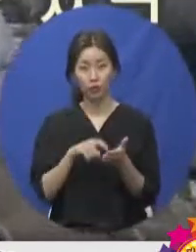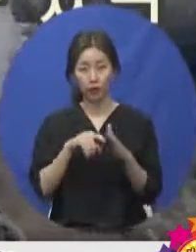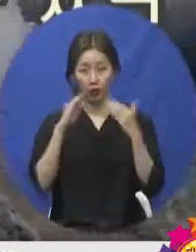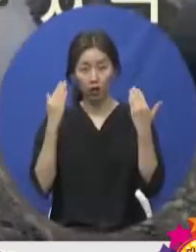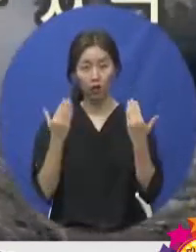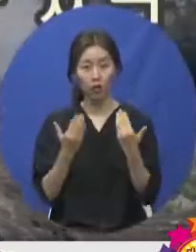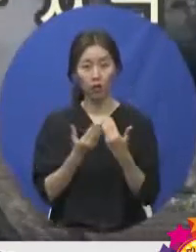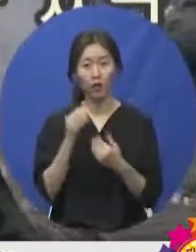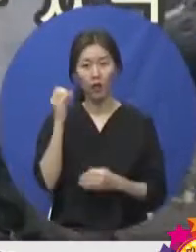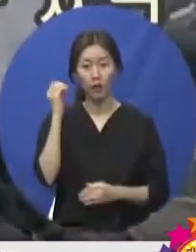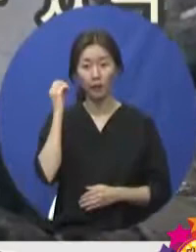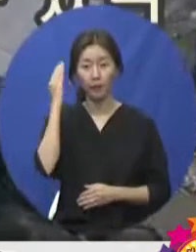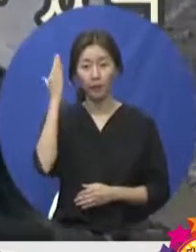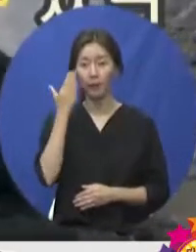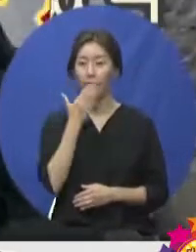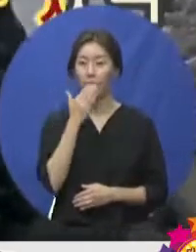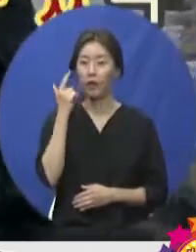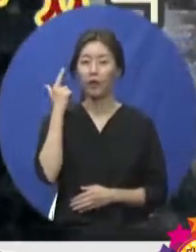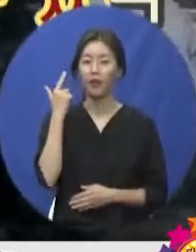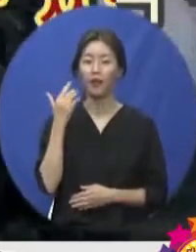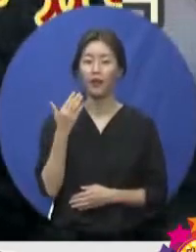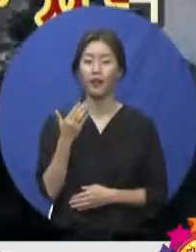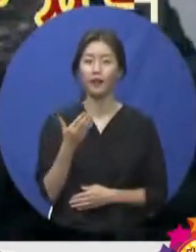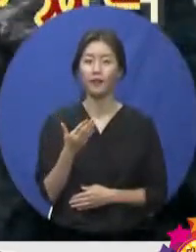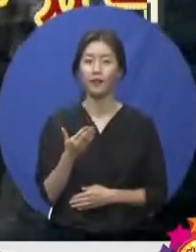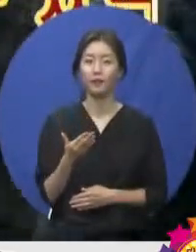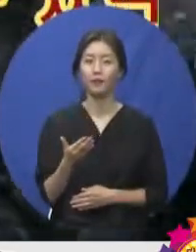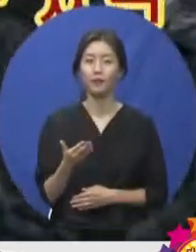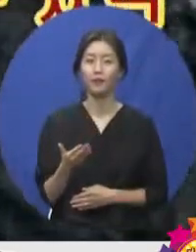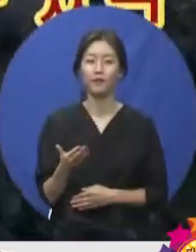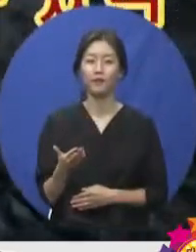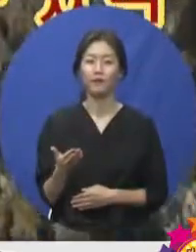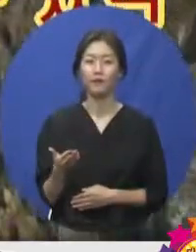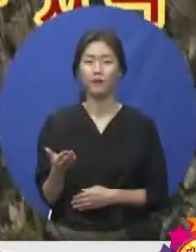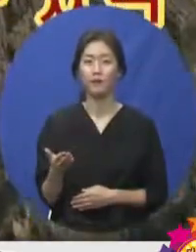그리 쉽게 잊을 수 있나.